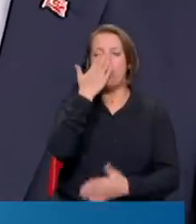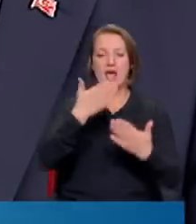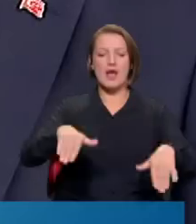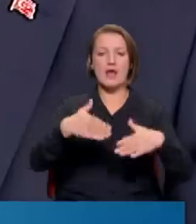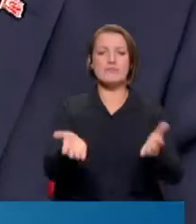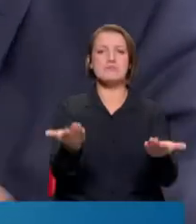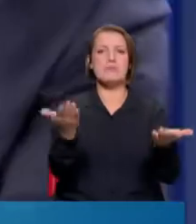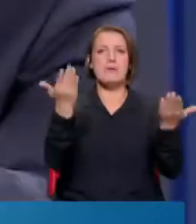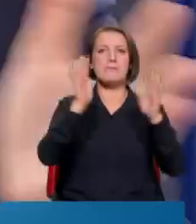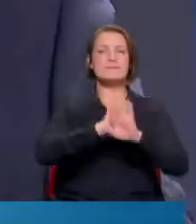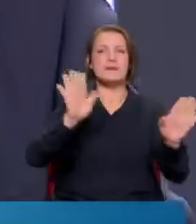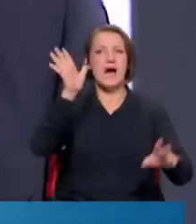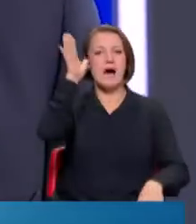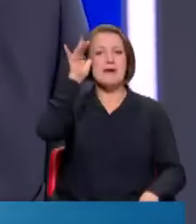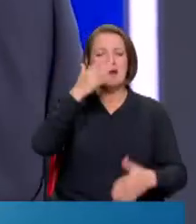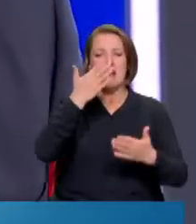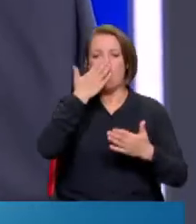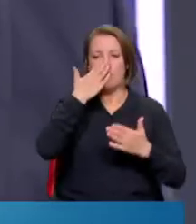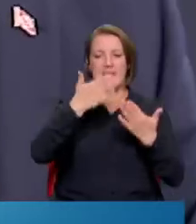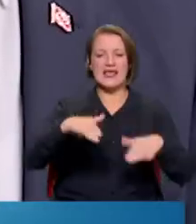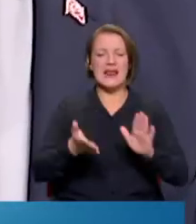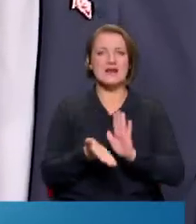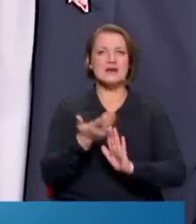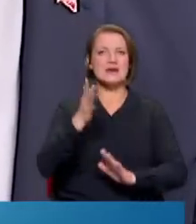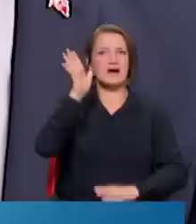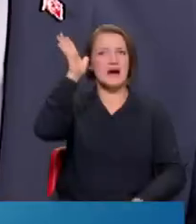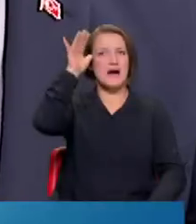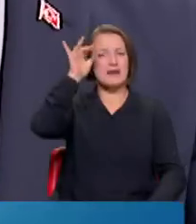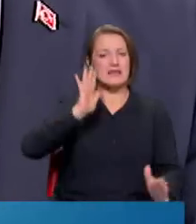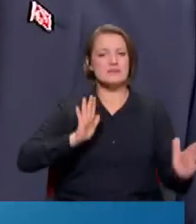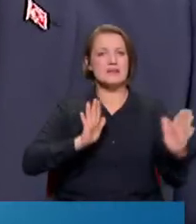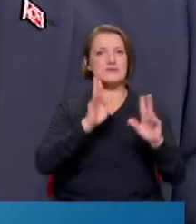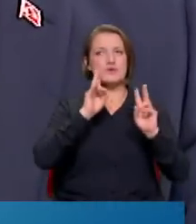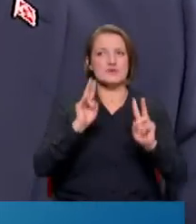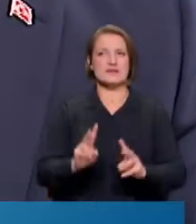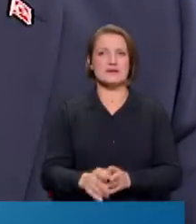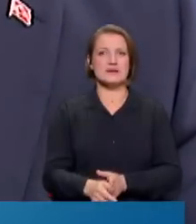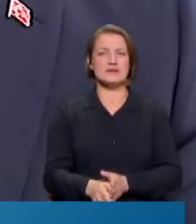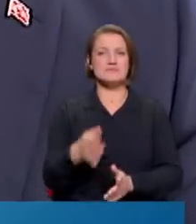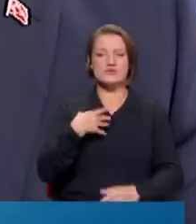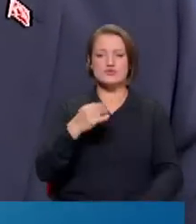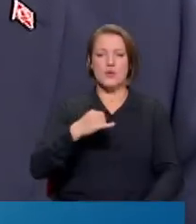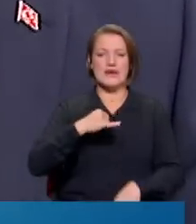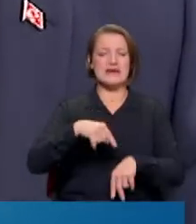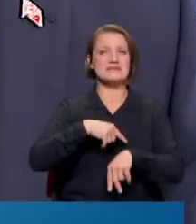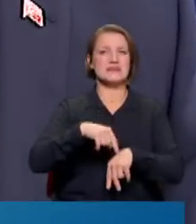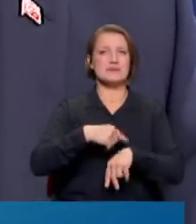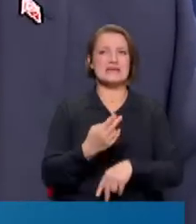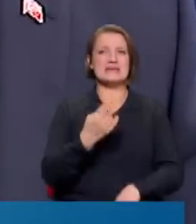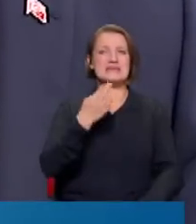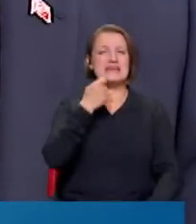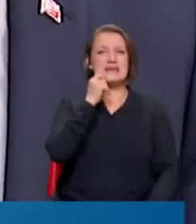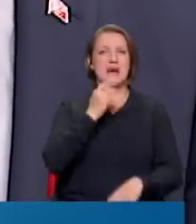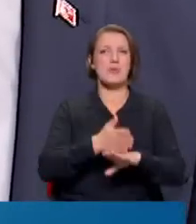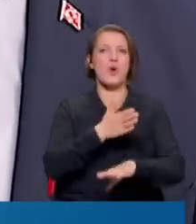engeller kalktı ABD'nin önündeki engeller kalktı ABD'ye tepki gösteren dediniz Biz çok yakın zamanda 7 Ekim'in